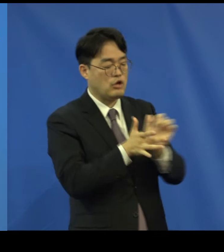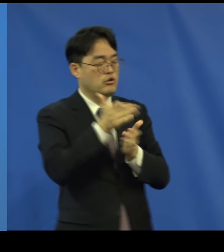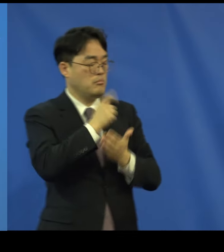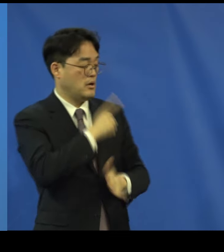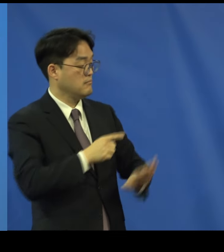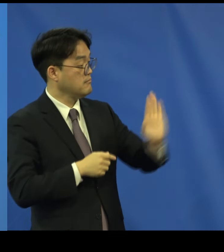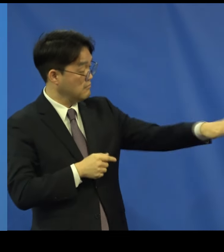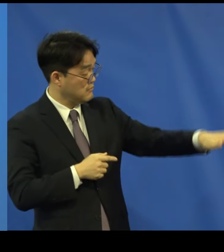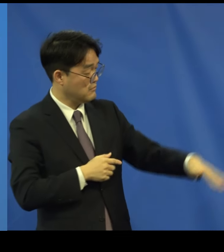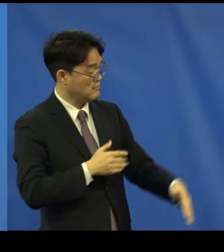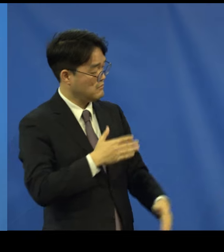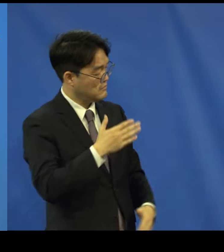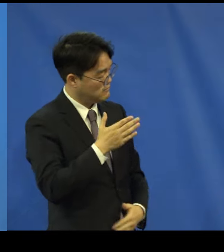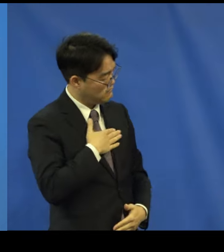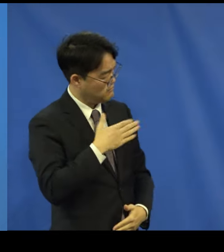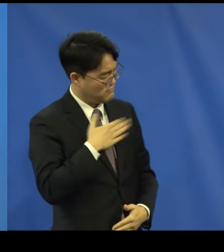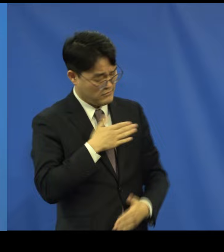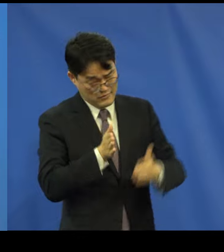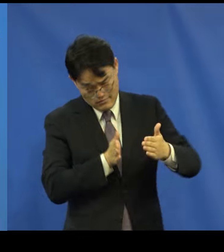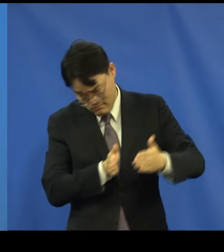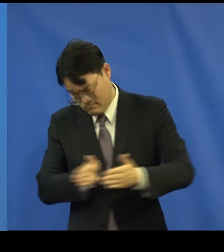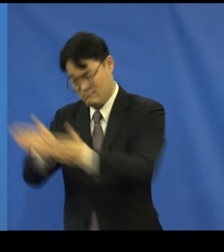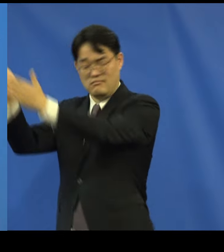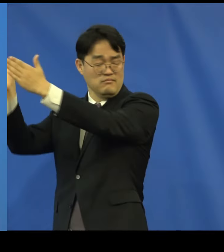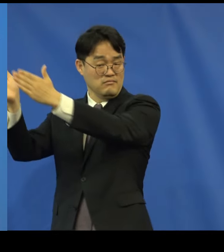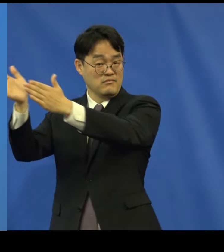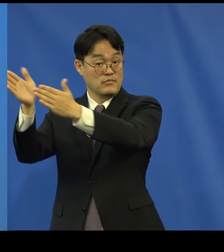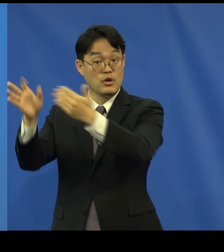그렇다면 우리는 간단해요. 주님만 따라가면 되는 거예요.